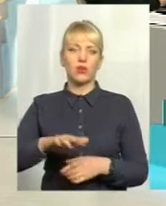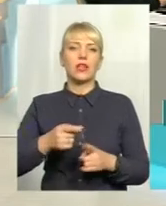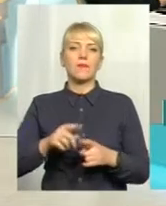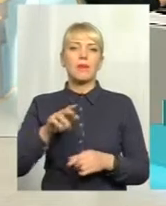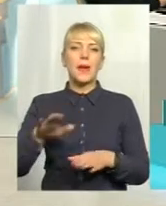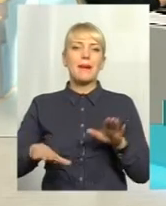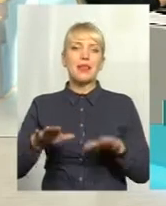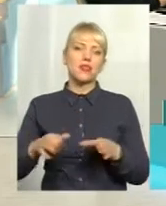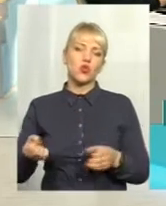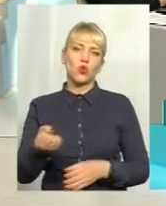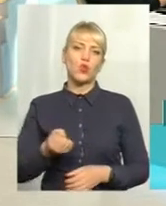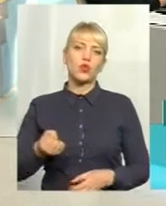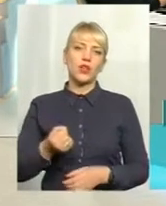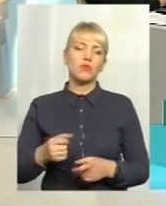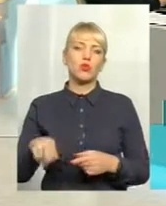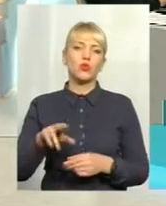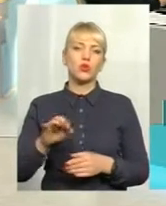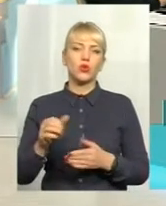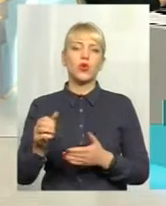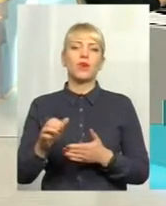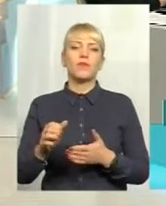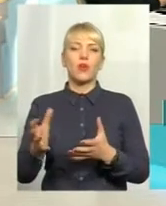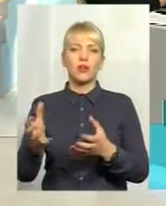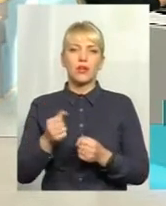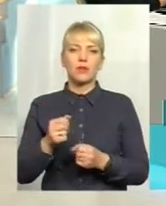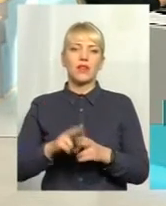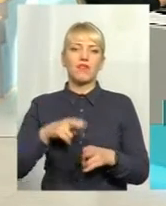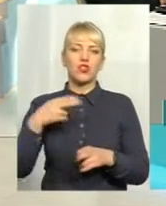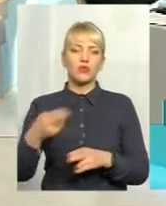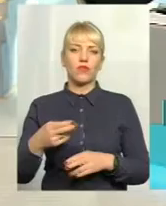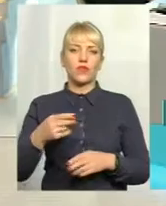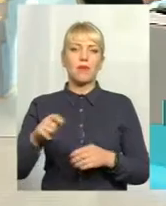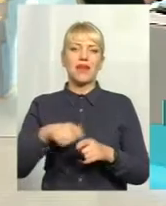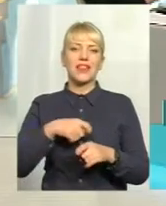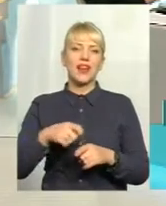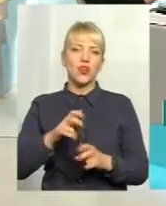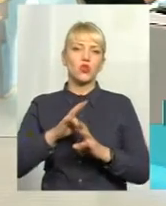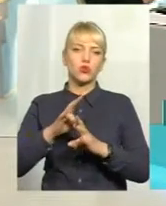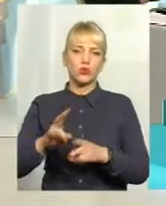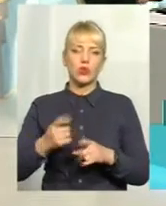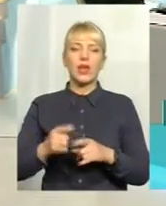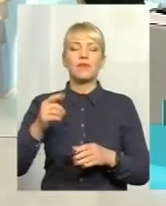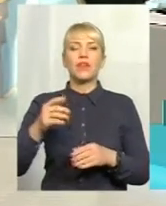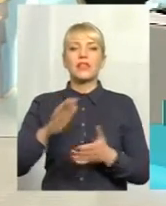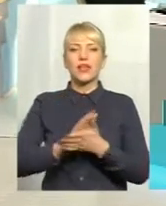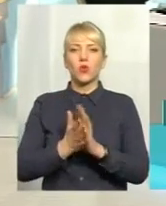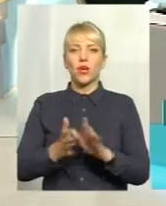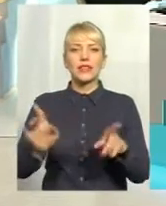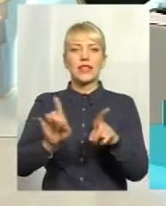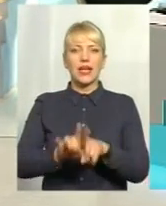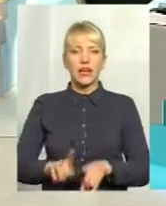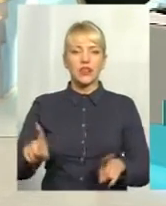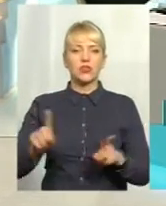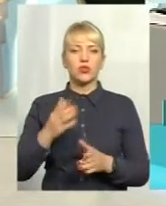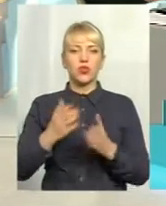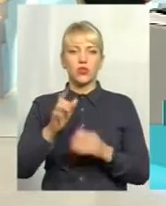балансоутримувача. Щодо отримання відшкодування матеріальної якоїсь моральної шкоди. Олеже Петрович, але ж дивіться, ситуація така, що людина десь,